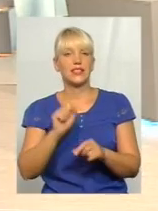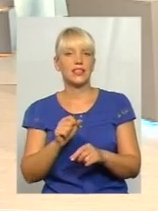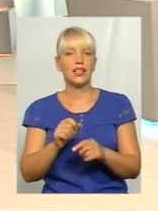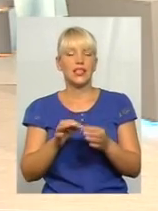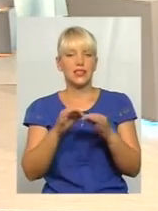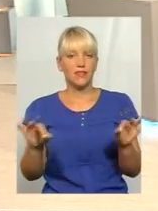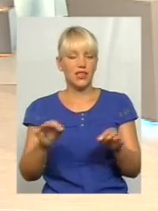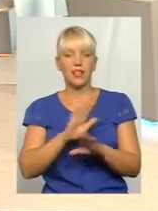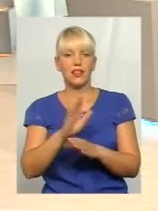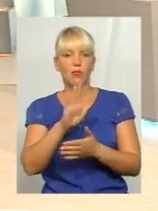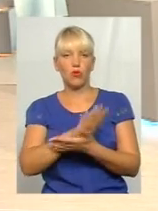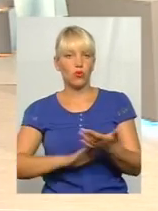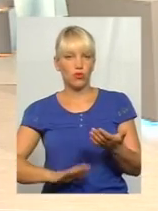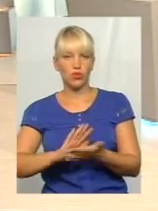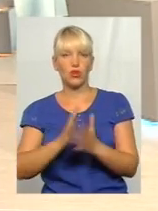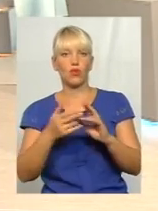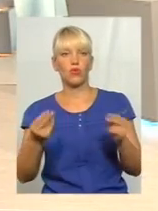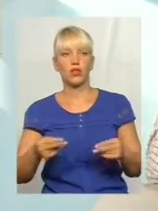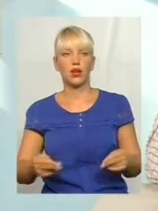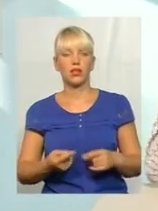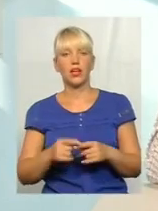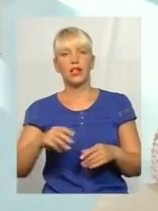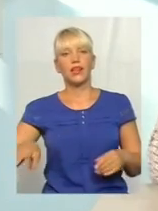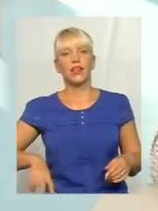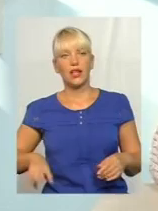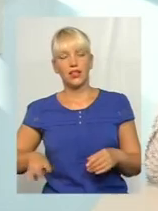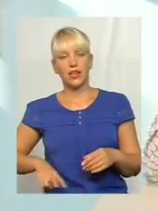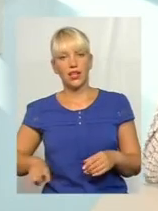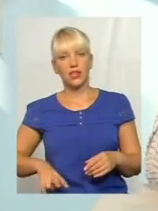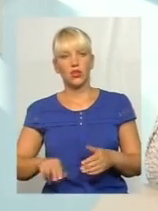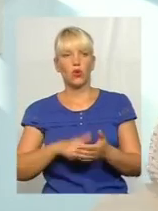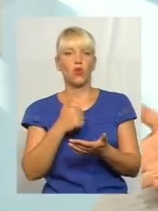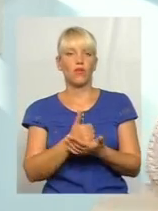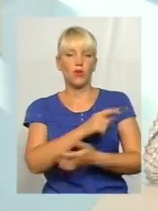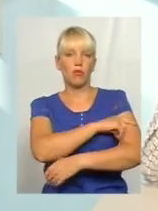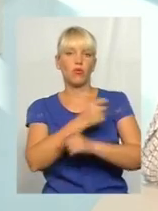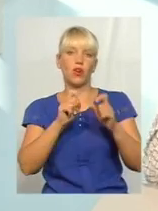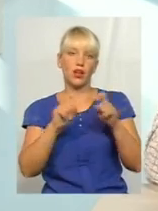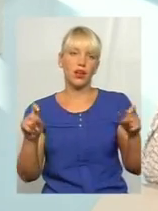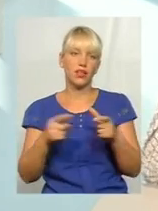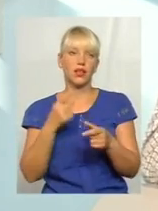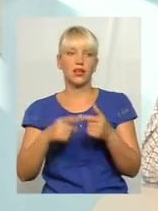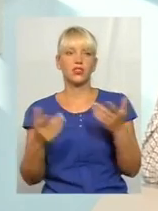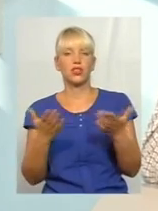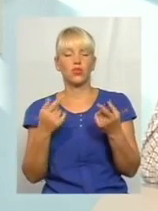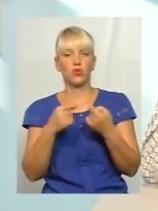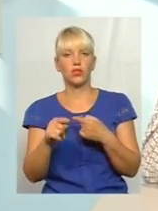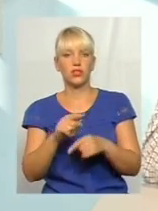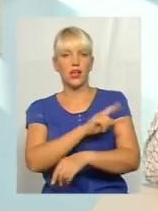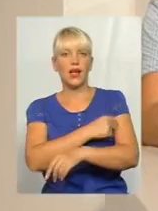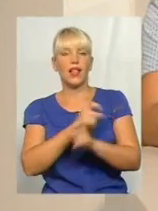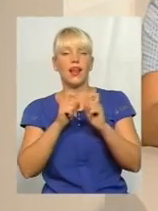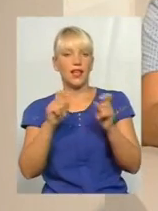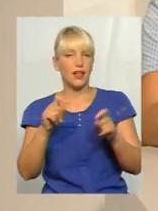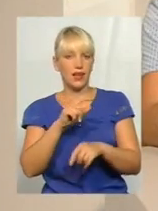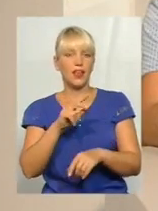з непродовженням контракту начальнику полі ну директору головному лікарю поліклініки чи якоїсь лікарні